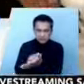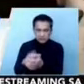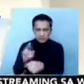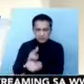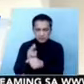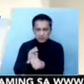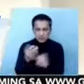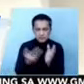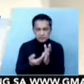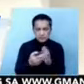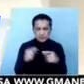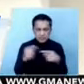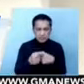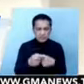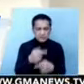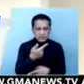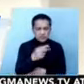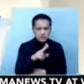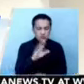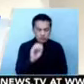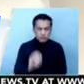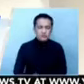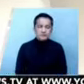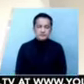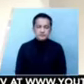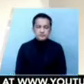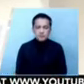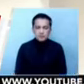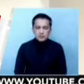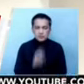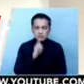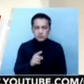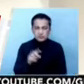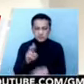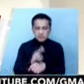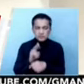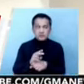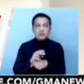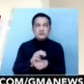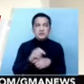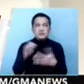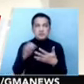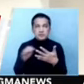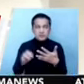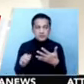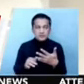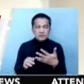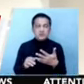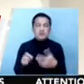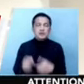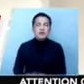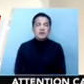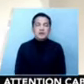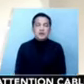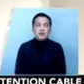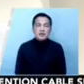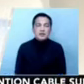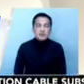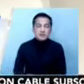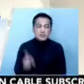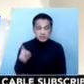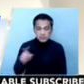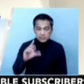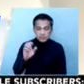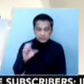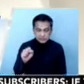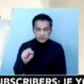kay Guo. I'm sure gagamitin nila yan sa pag-file nila ng mga cases. So that will be the best